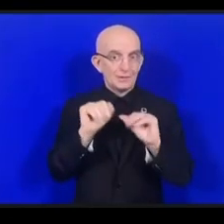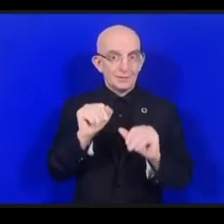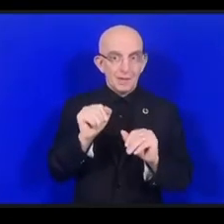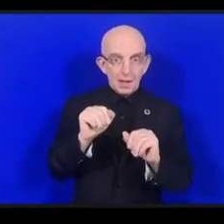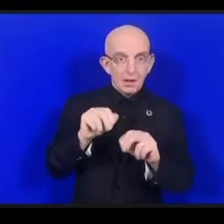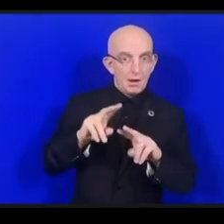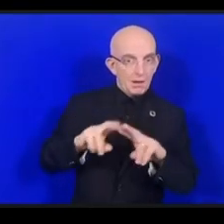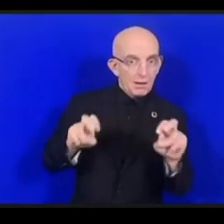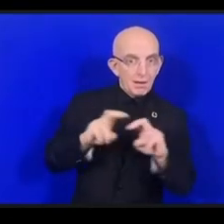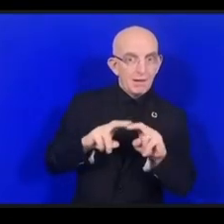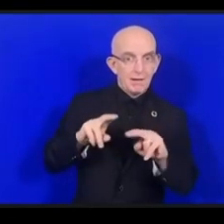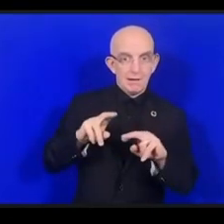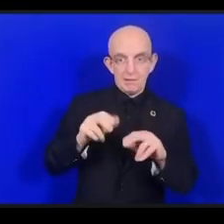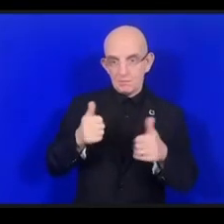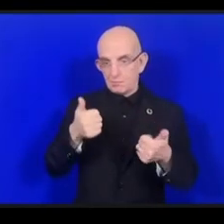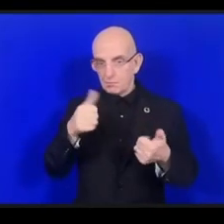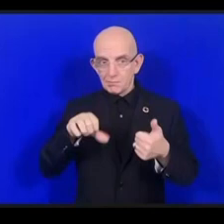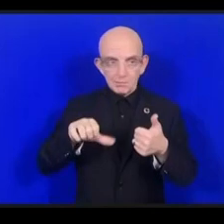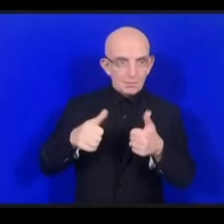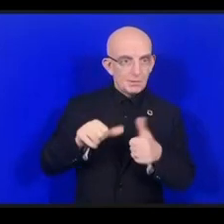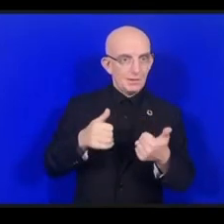所以呢，事情是很多的。